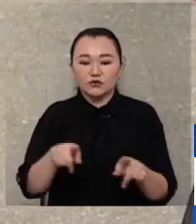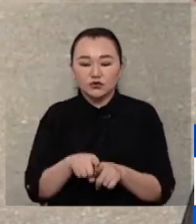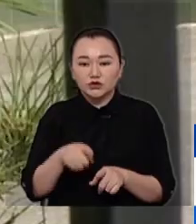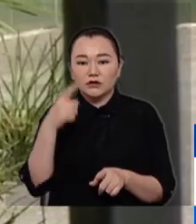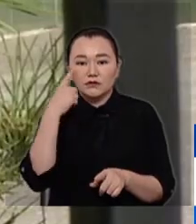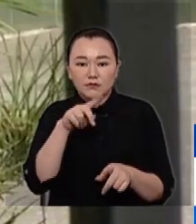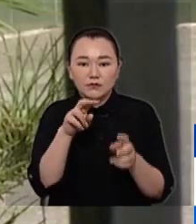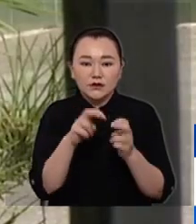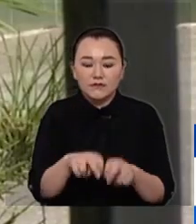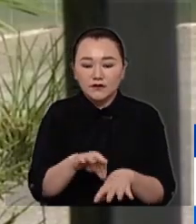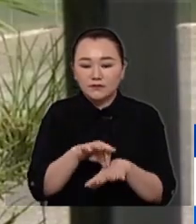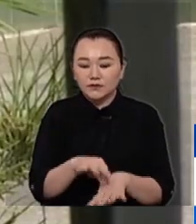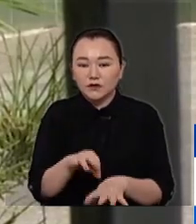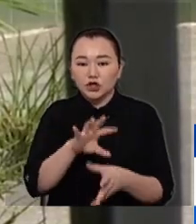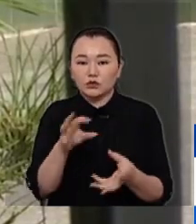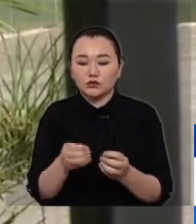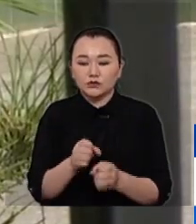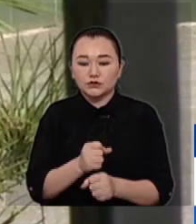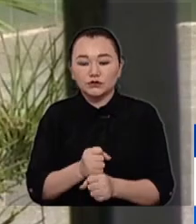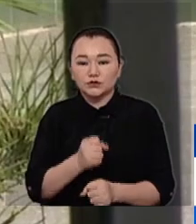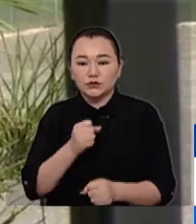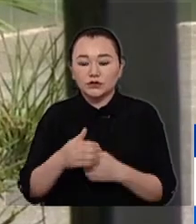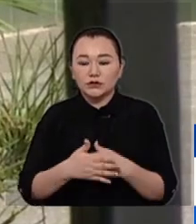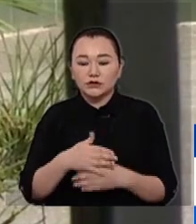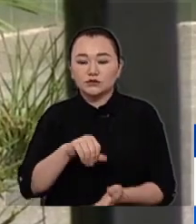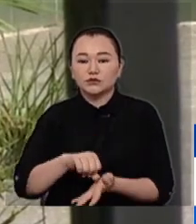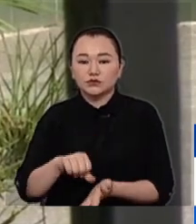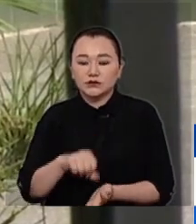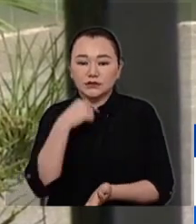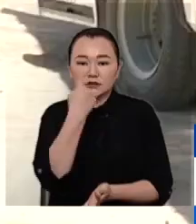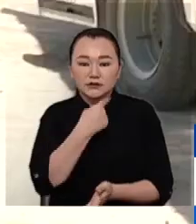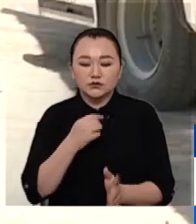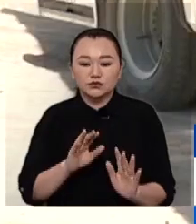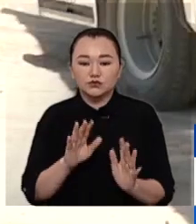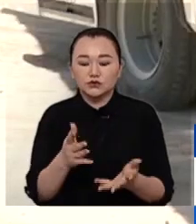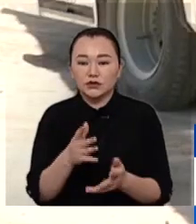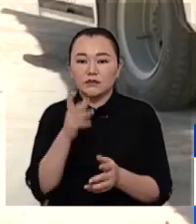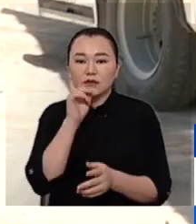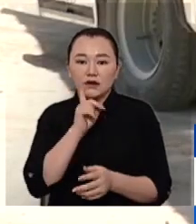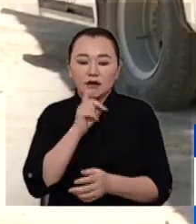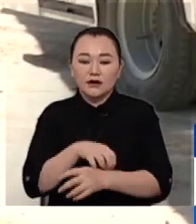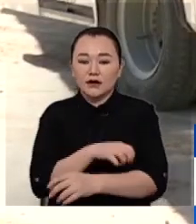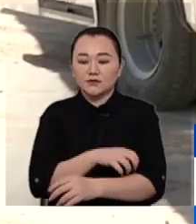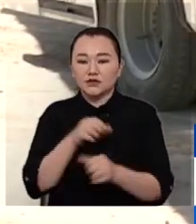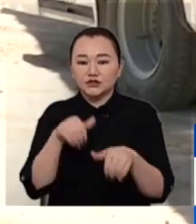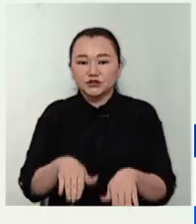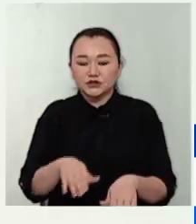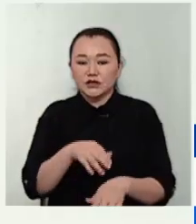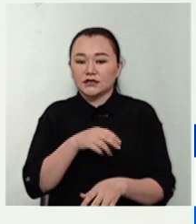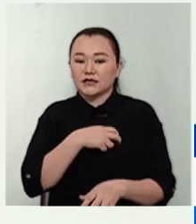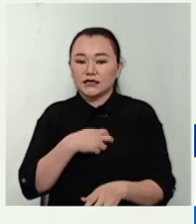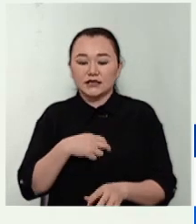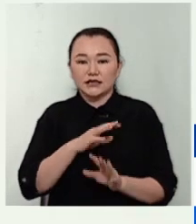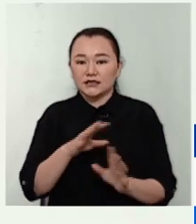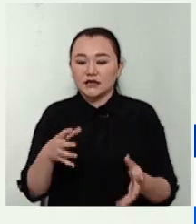инициировали проверку и по ее итогам обещают строго наказать причастных лиц к инциденту. Пока же комиссия решила не рисковать